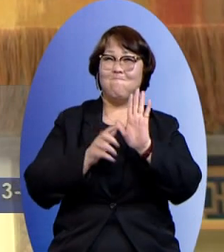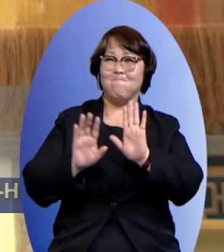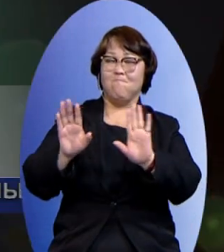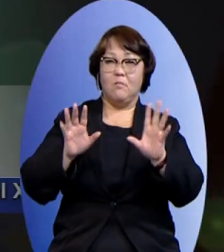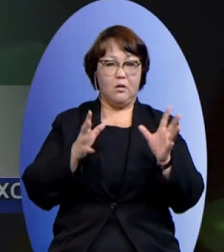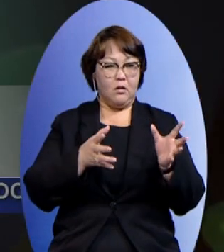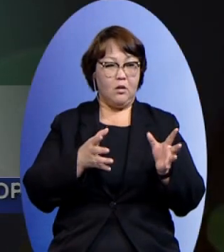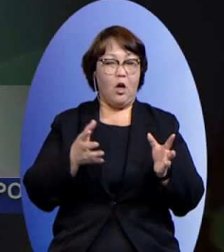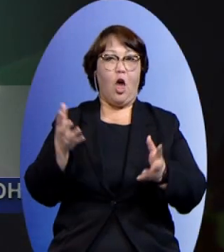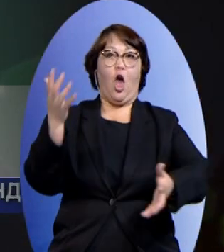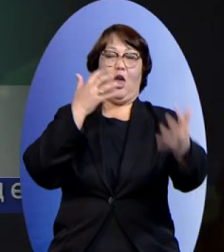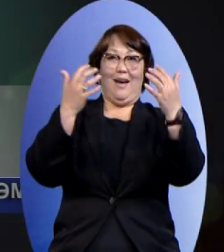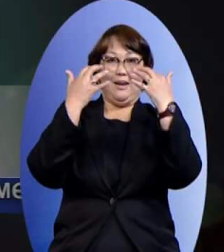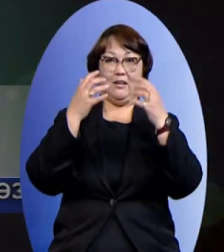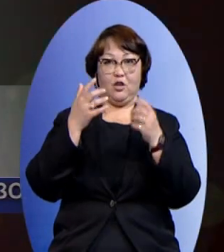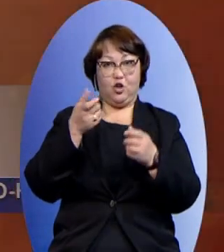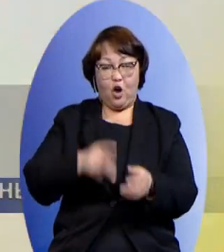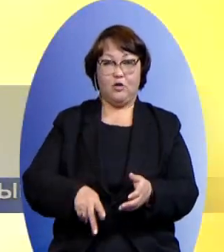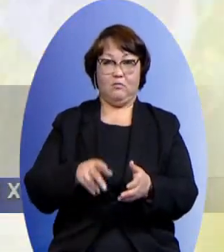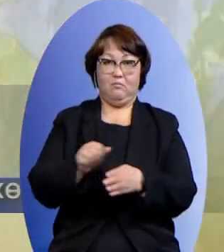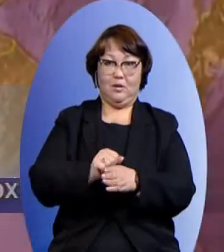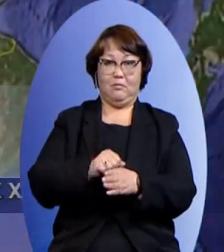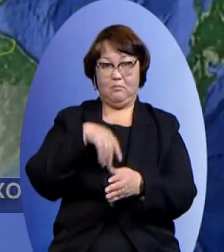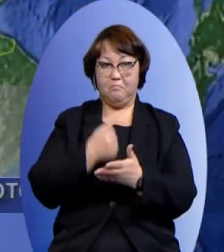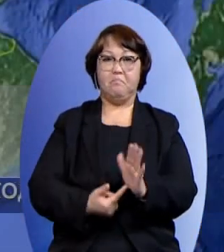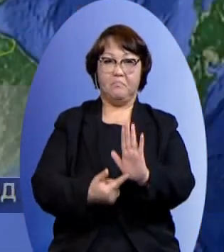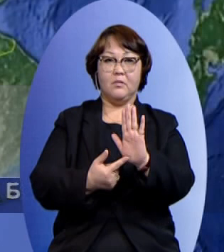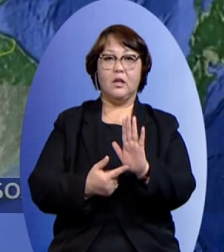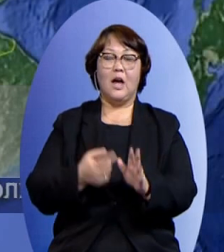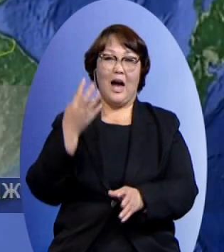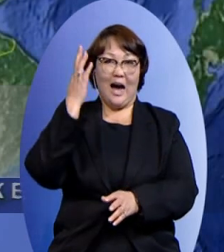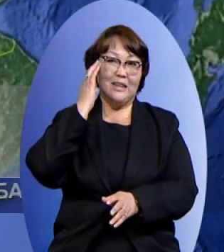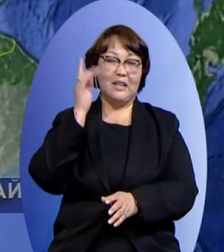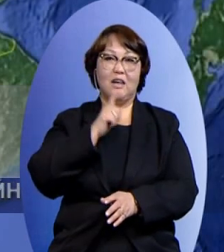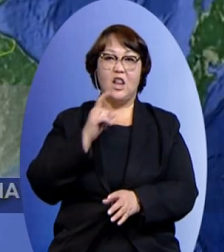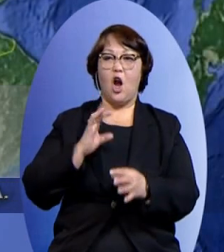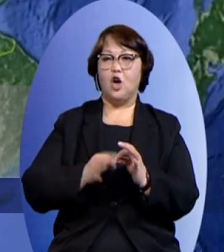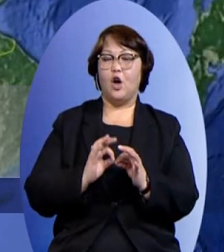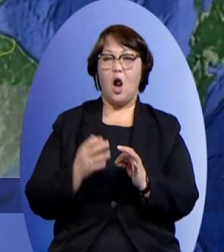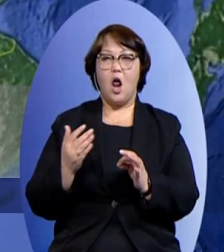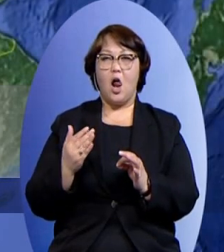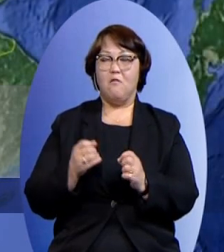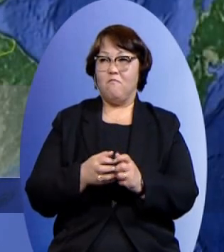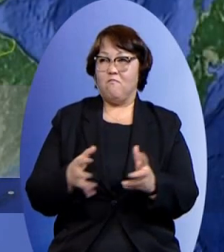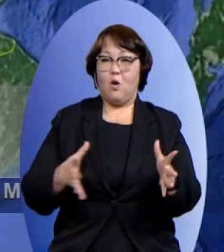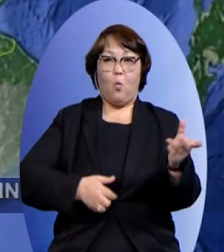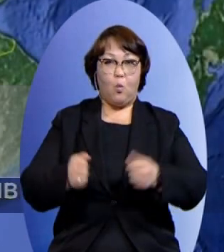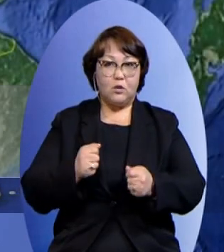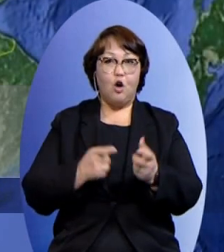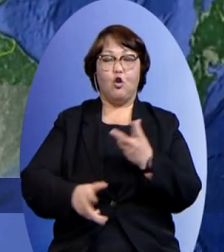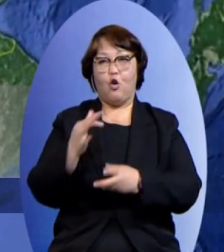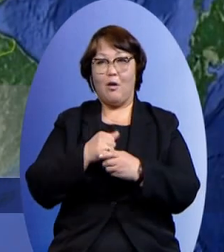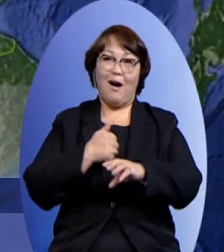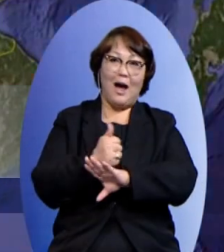өгөх ёстой. Гадаад хил дээр мэдээ цацдаг мэдээллийн сувгуудын цар хүрээ тэлхийн хэрээр худалдаа, хөрөнгө оруулалт, аялал жуулчлал гэд